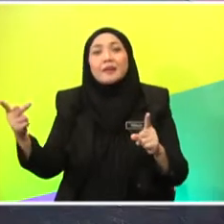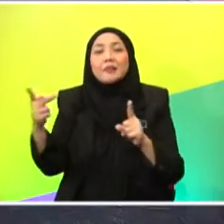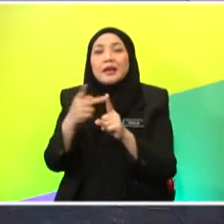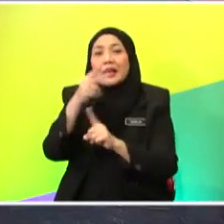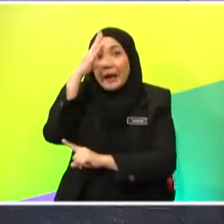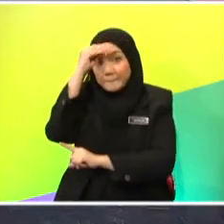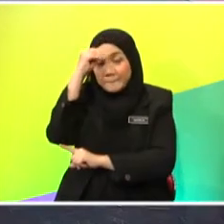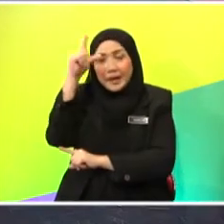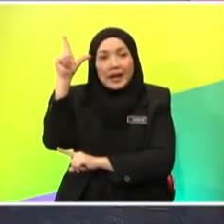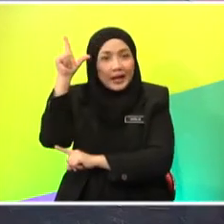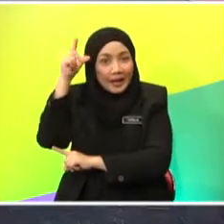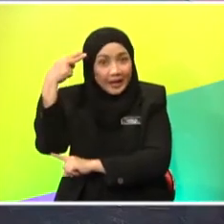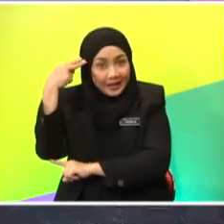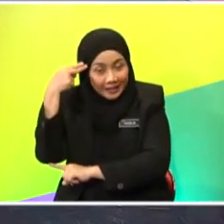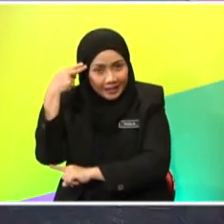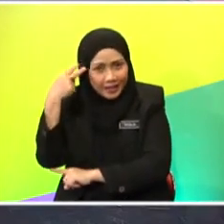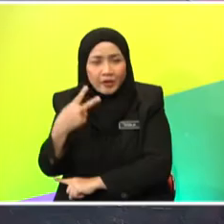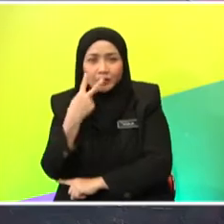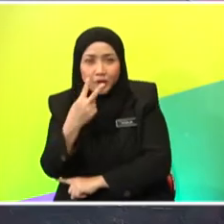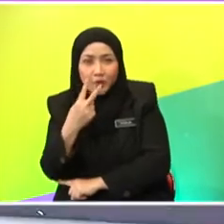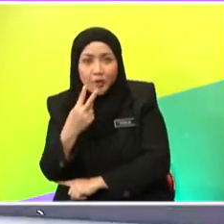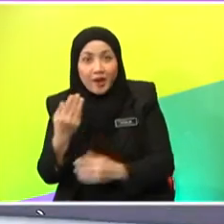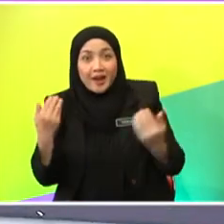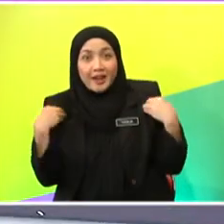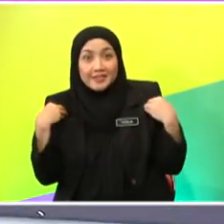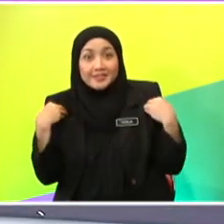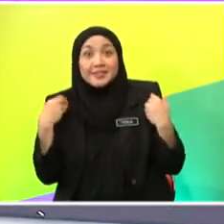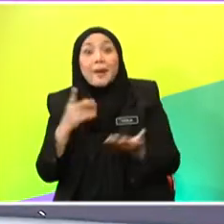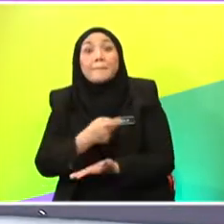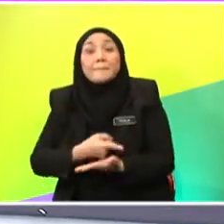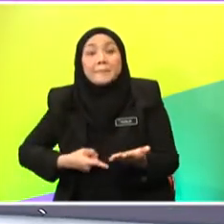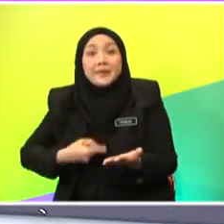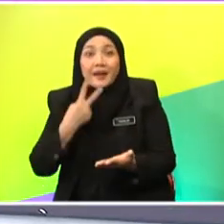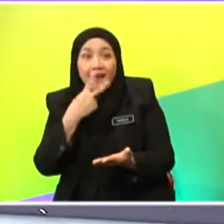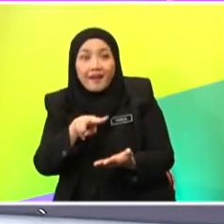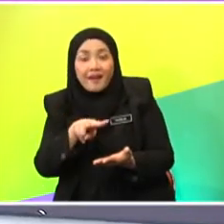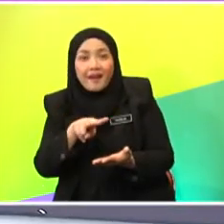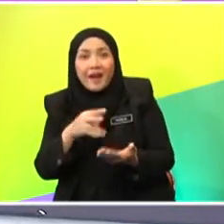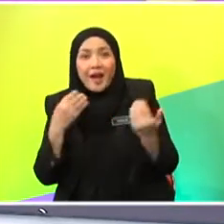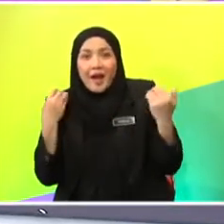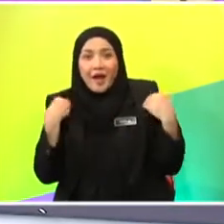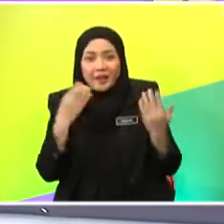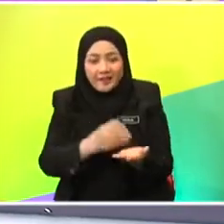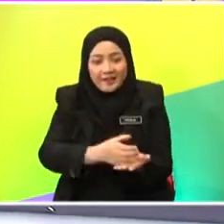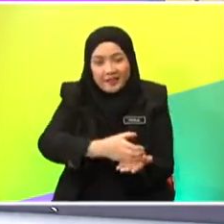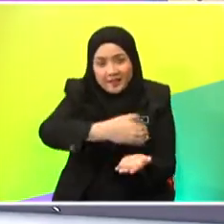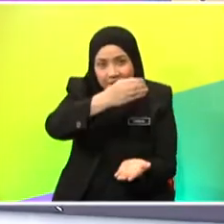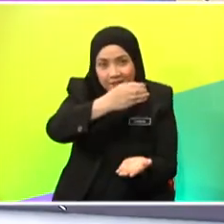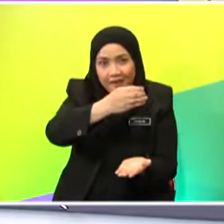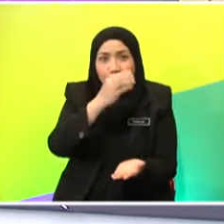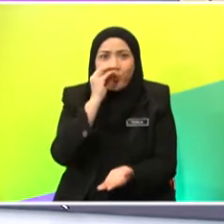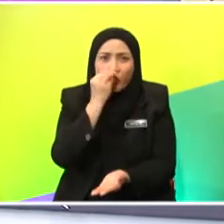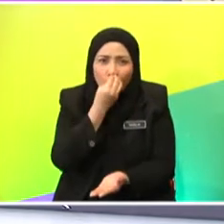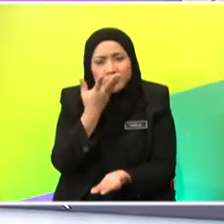oke enggak DK ujung tuh Wow putihnya bunga the fence gua oke